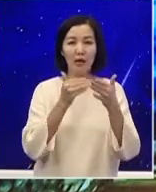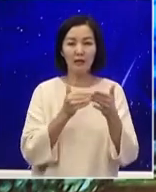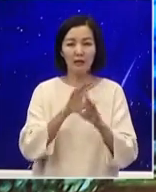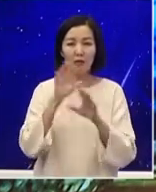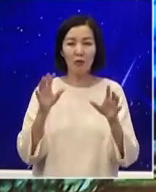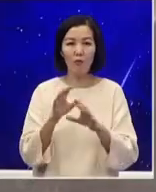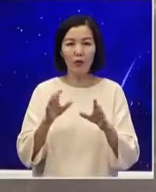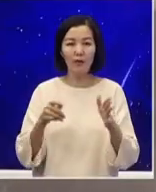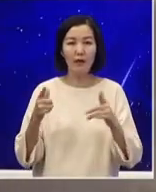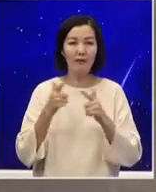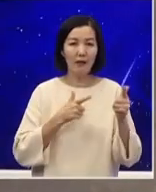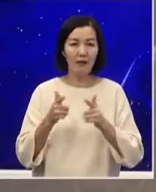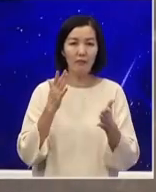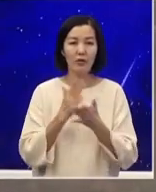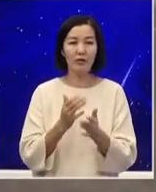жатыр.